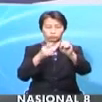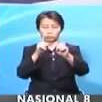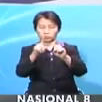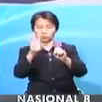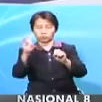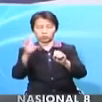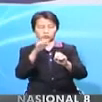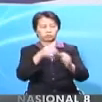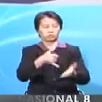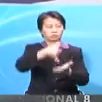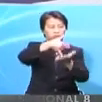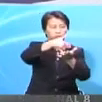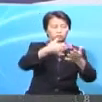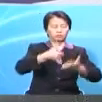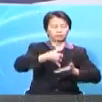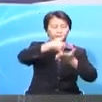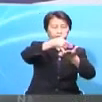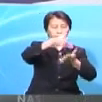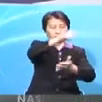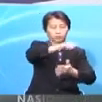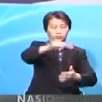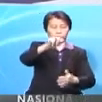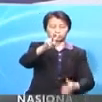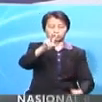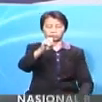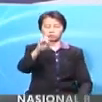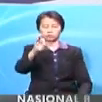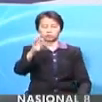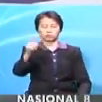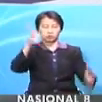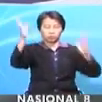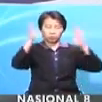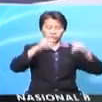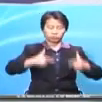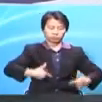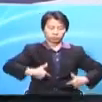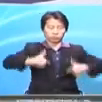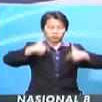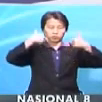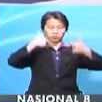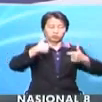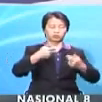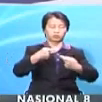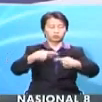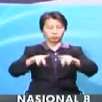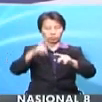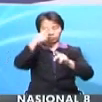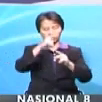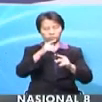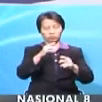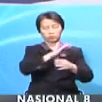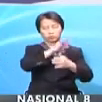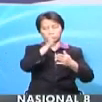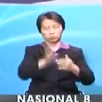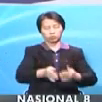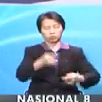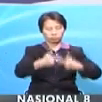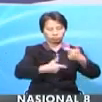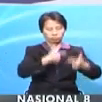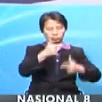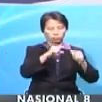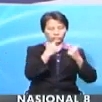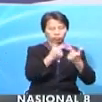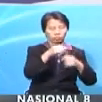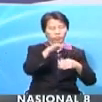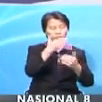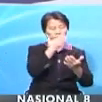kelayakan Piala Asia 2019 Malaysia menghidupkan shakibaki peluang untuk menamatkan saingan peringkat kumpulan dengan